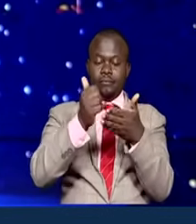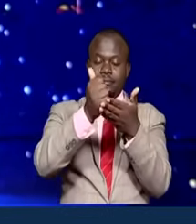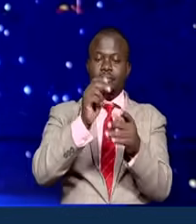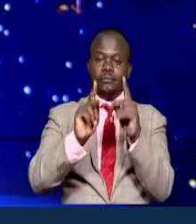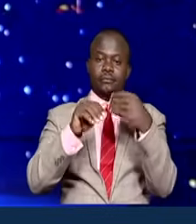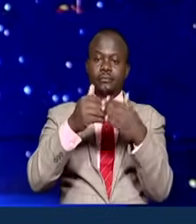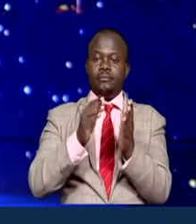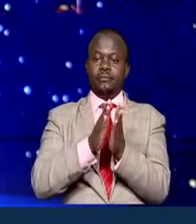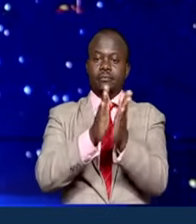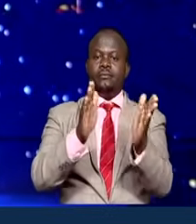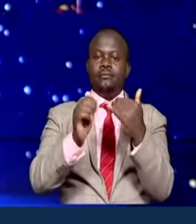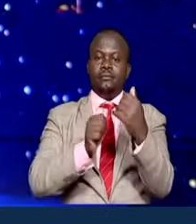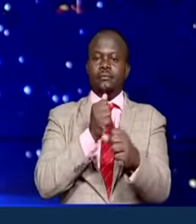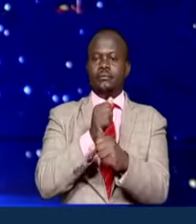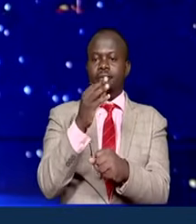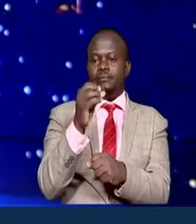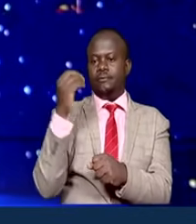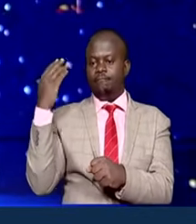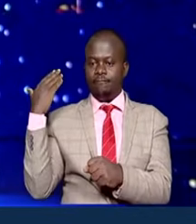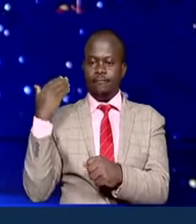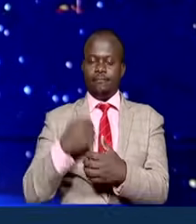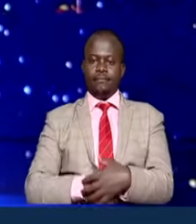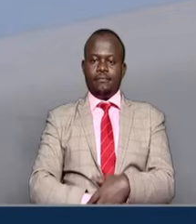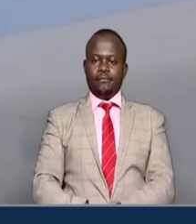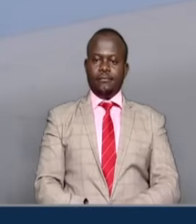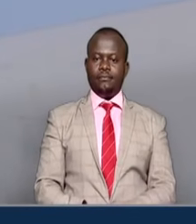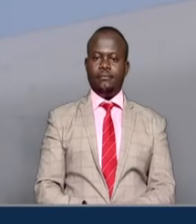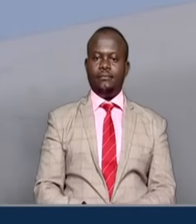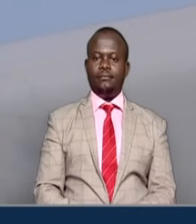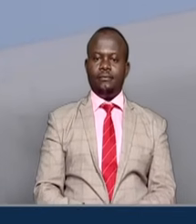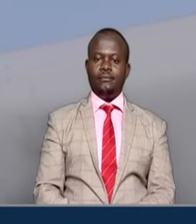muri rusange mu myaka 30 ishize.